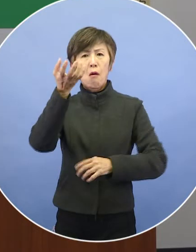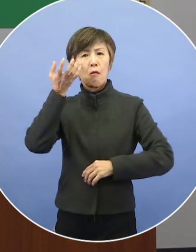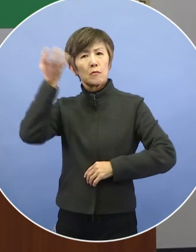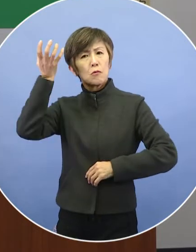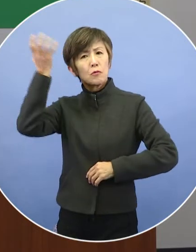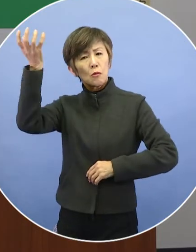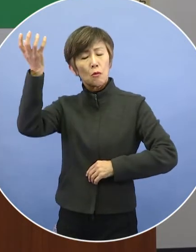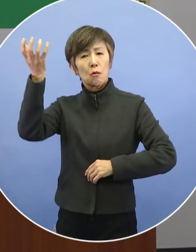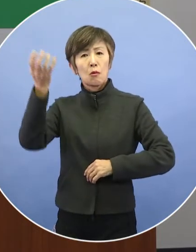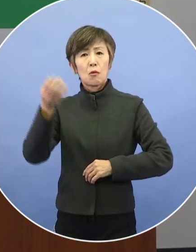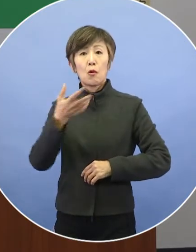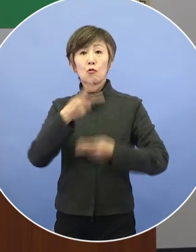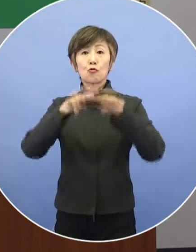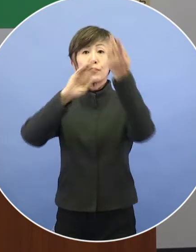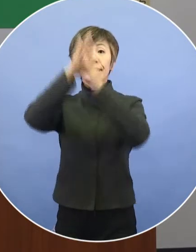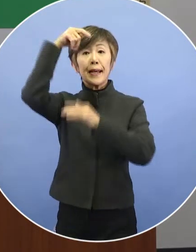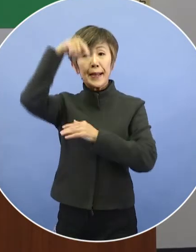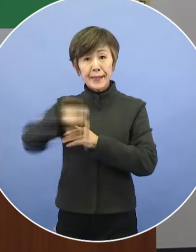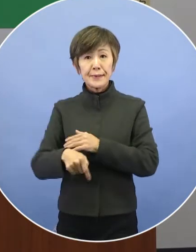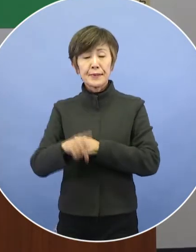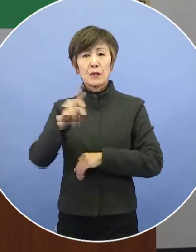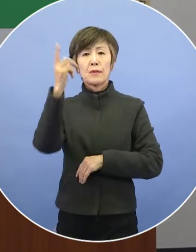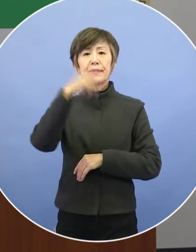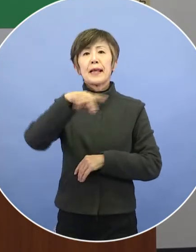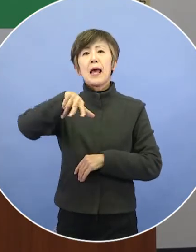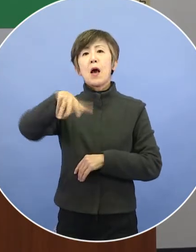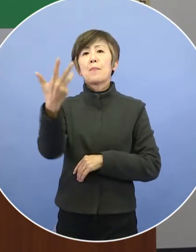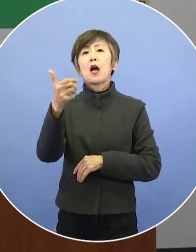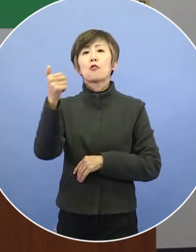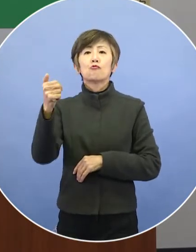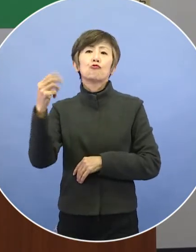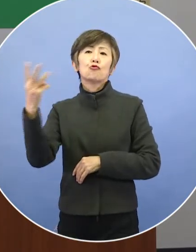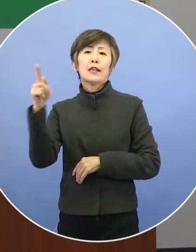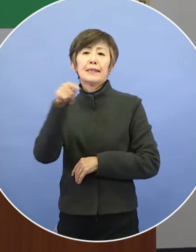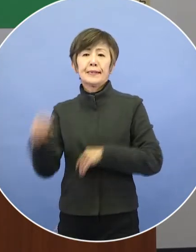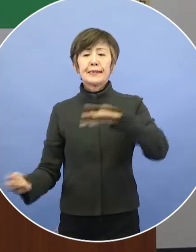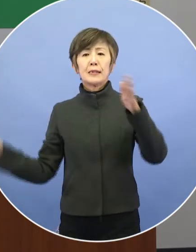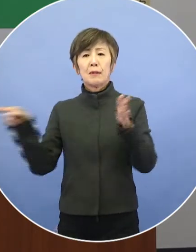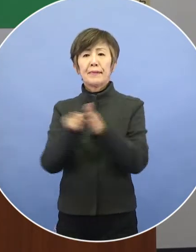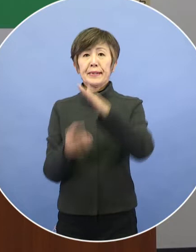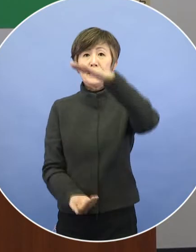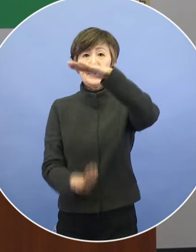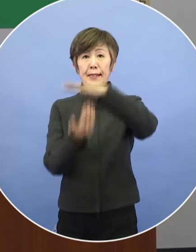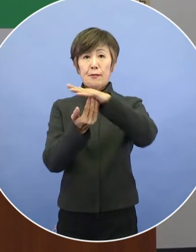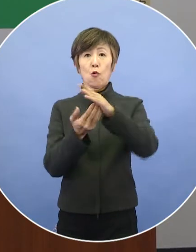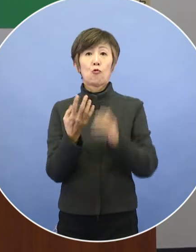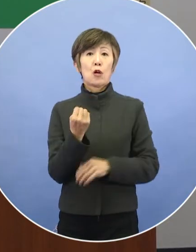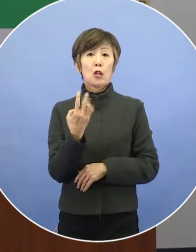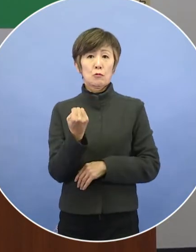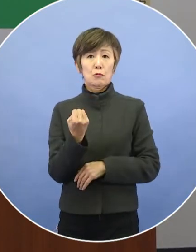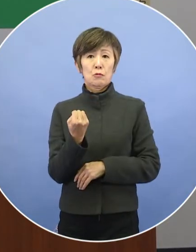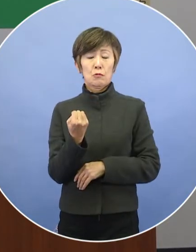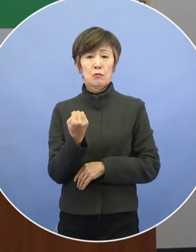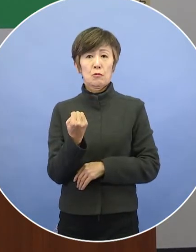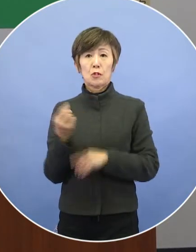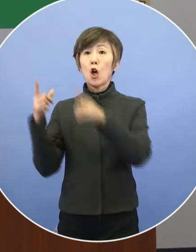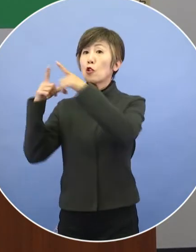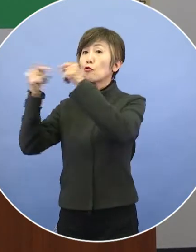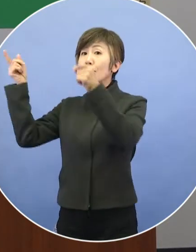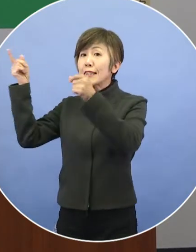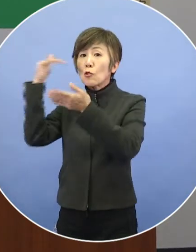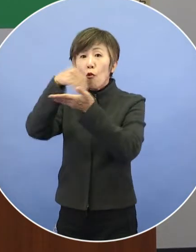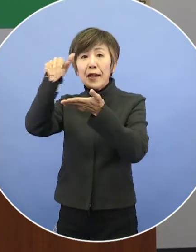ことでございます福井県でも1853人が今まで一番最高でしたのでそういう意味で